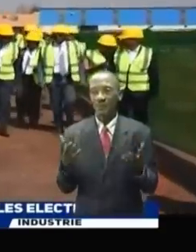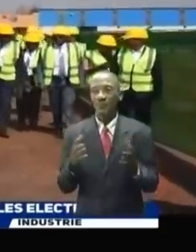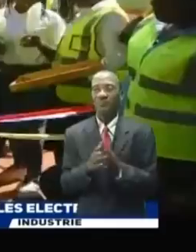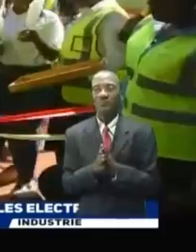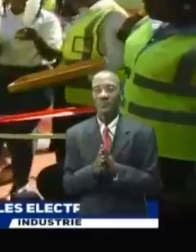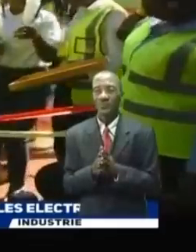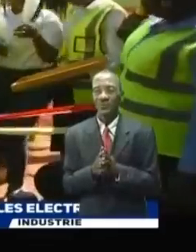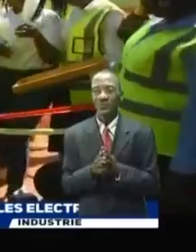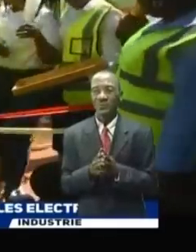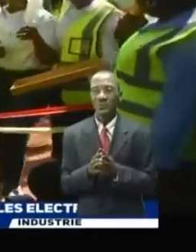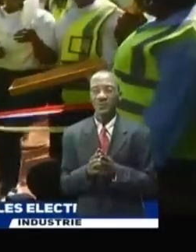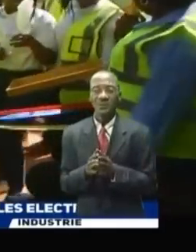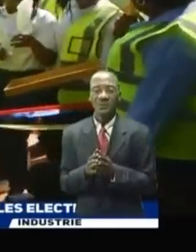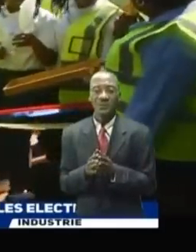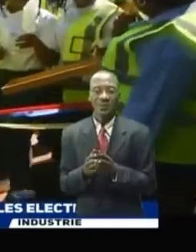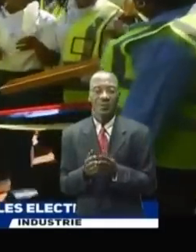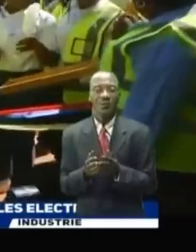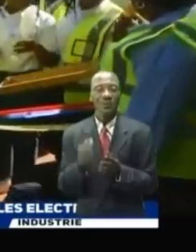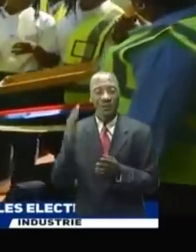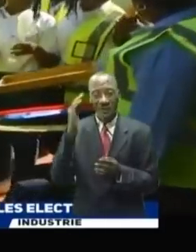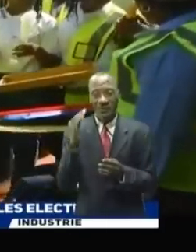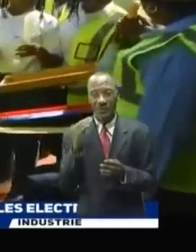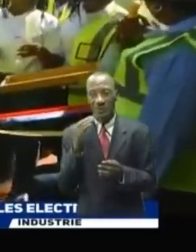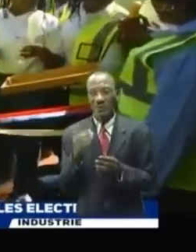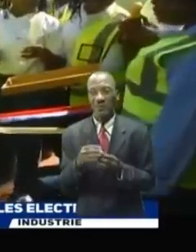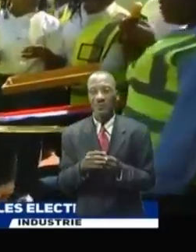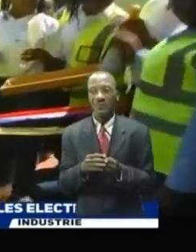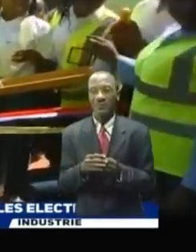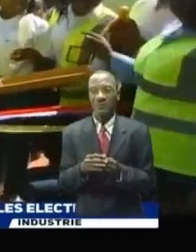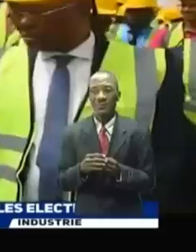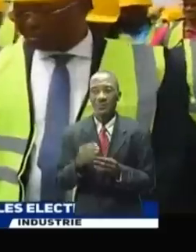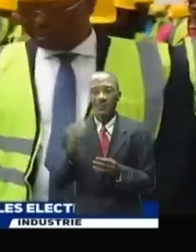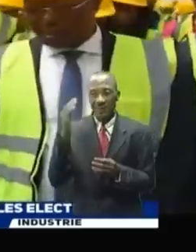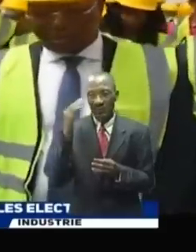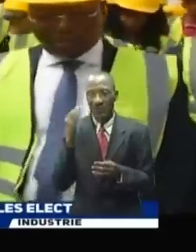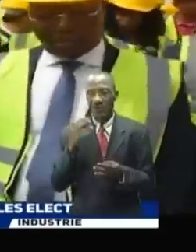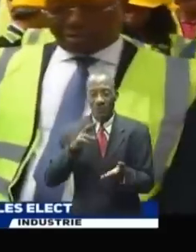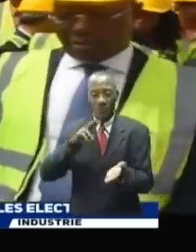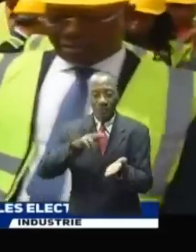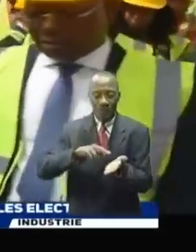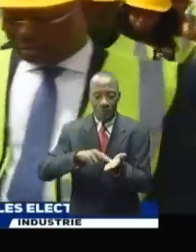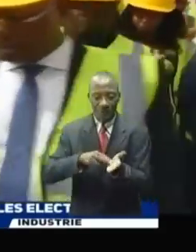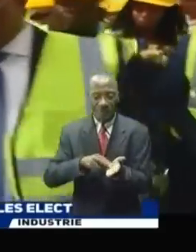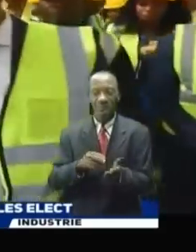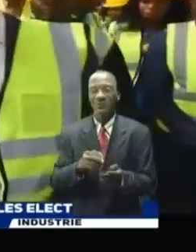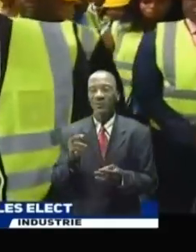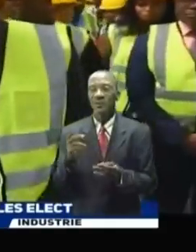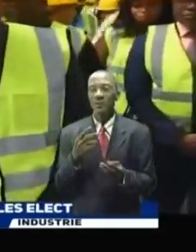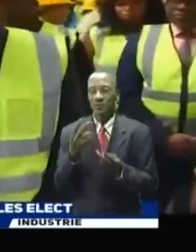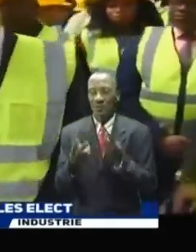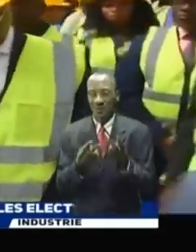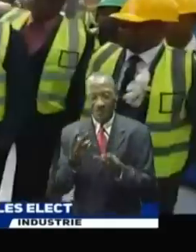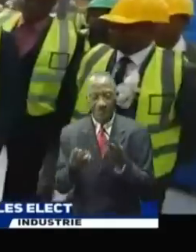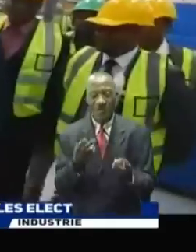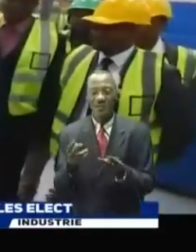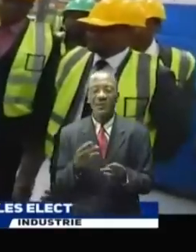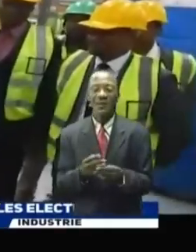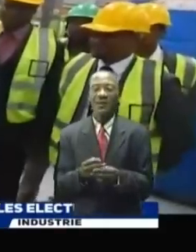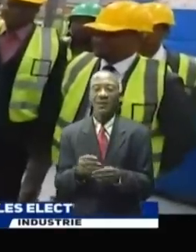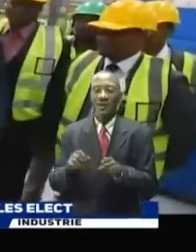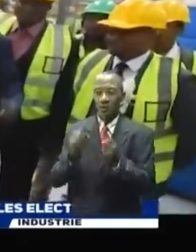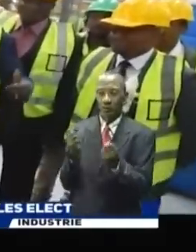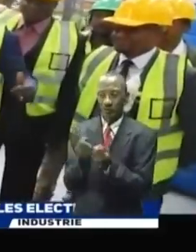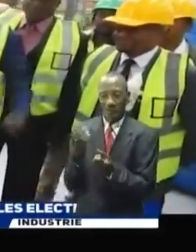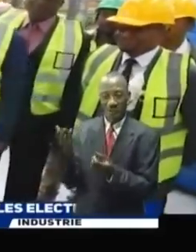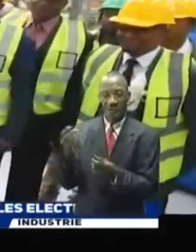par la cérémonie de la coupure du ruban par les ministres de l'Industrie Julien Paloukou Kaunga, accompagné du vice-ministre de Mines Godard